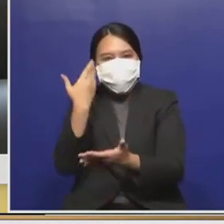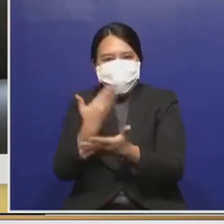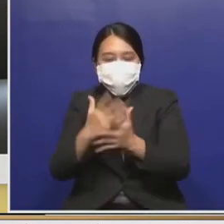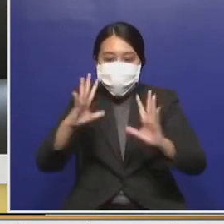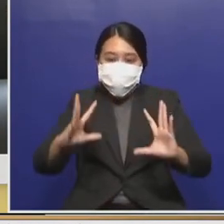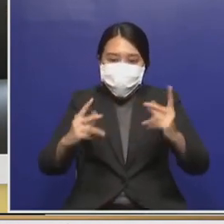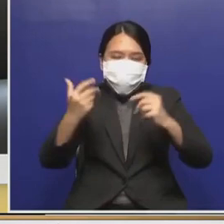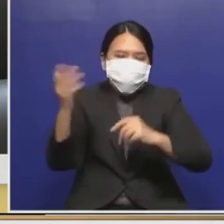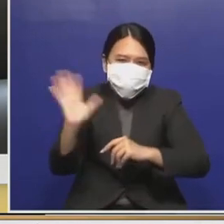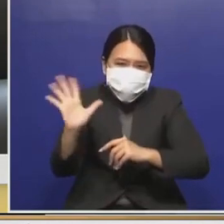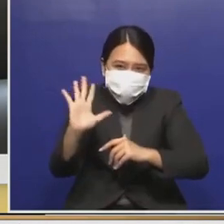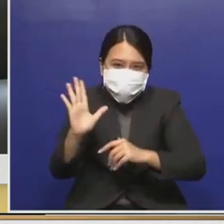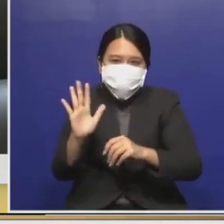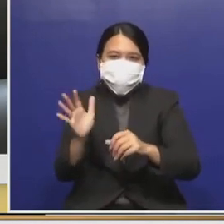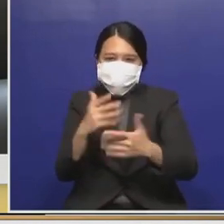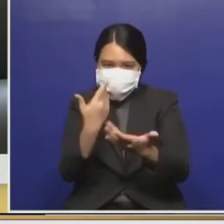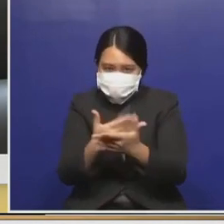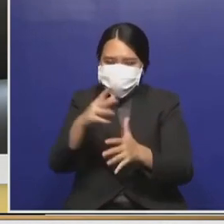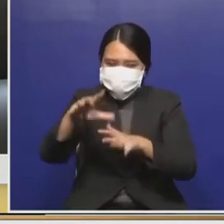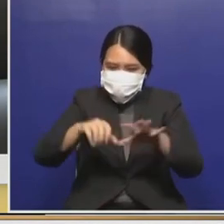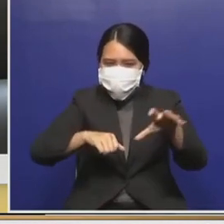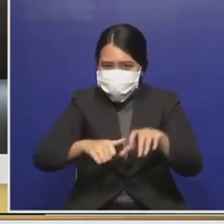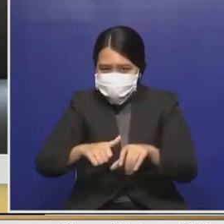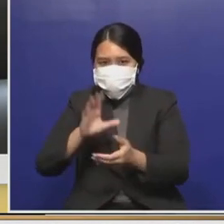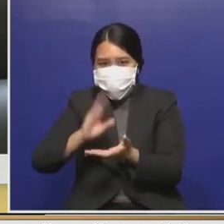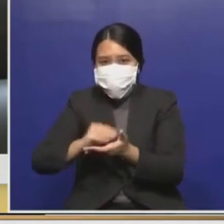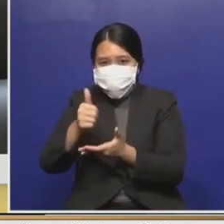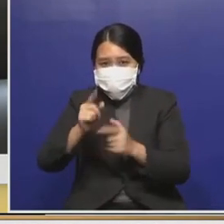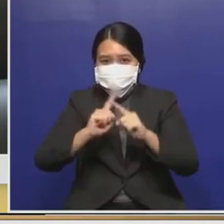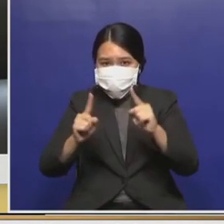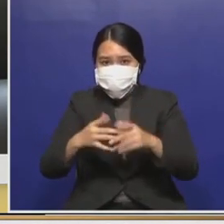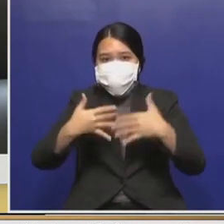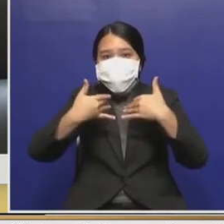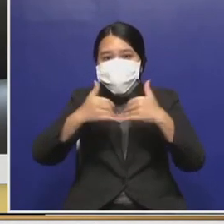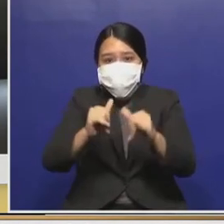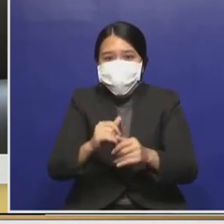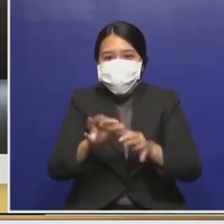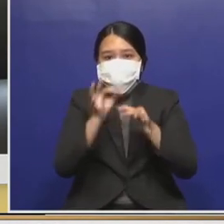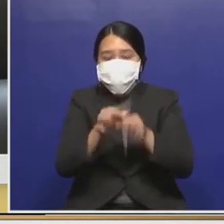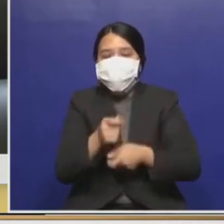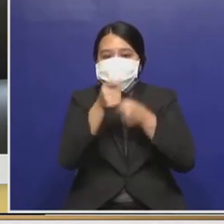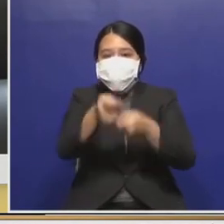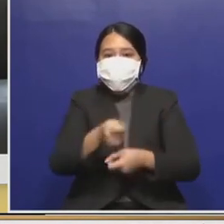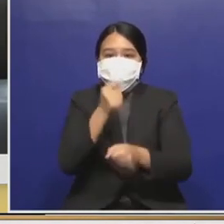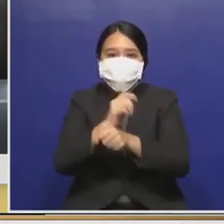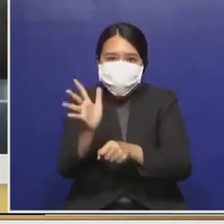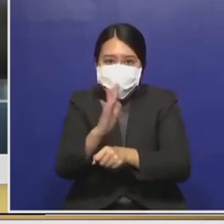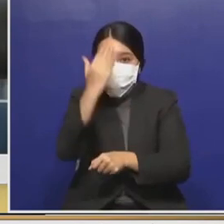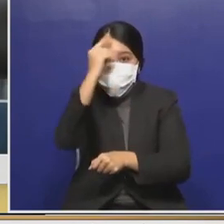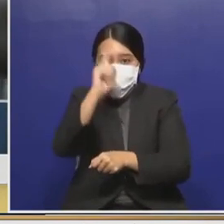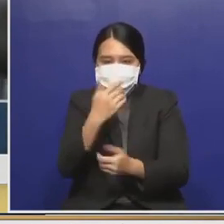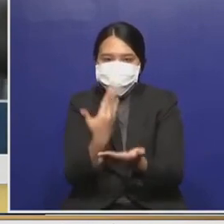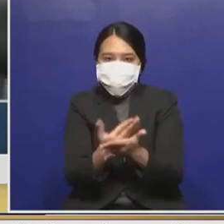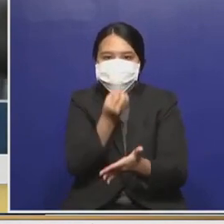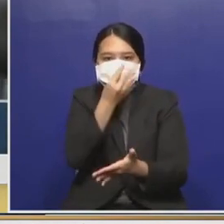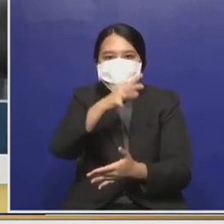เก็บคืนได้แต่อย่ใหท่าก็สอบัไปทำเอา 5 มาเอดอกเบียร้แล้ 5